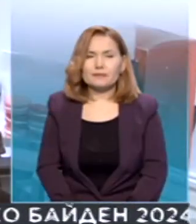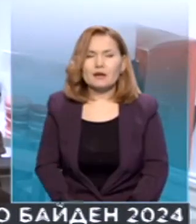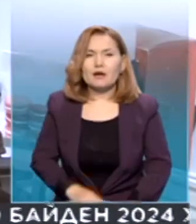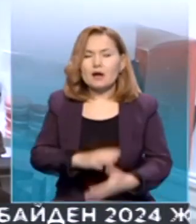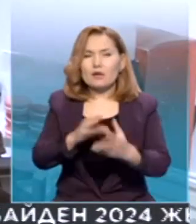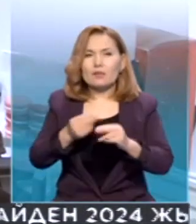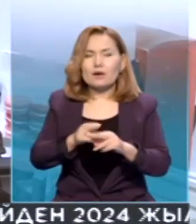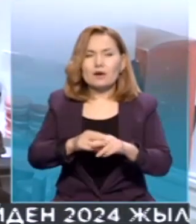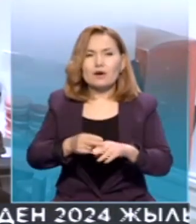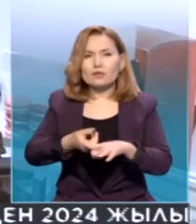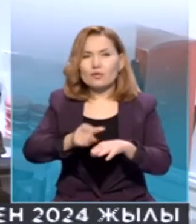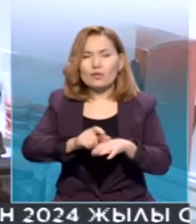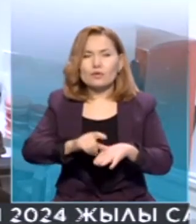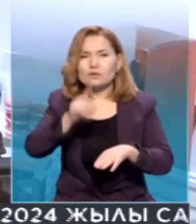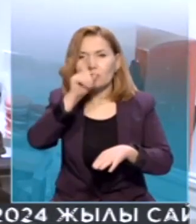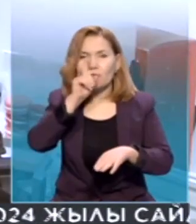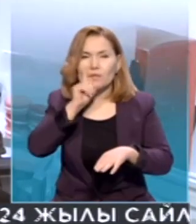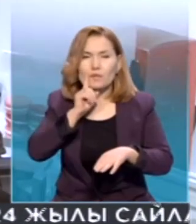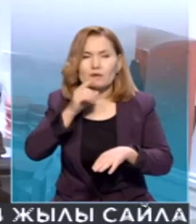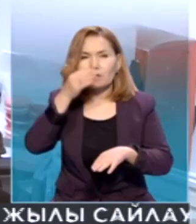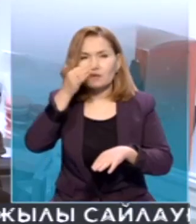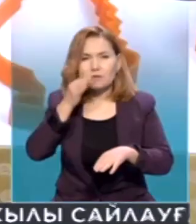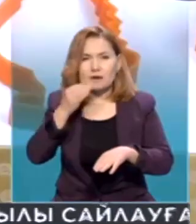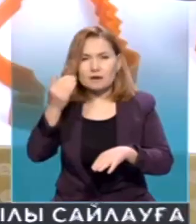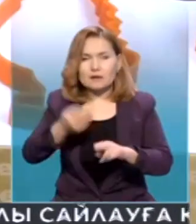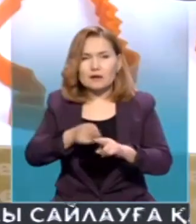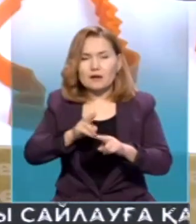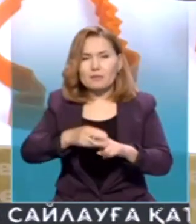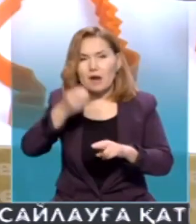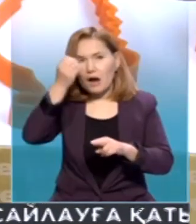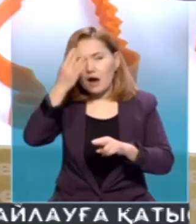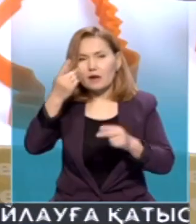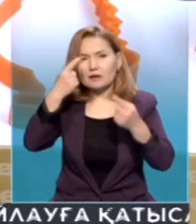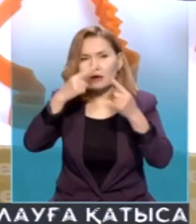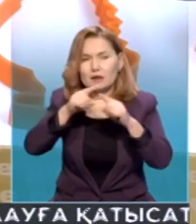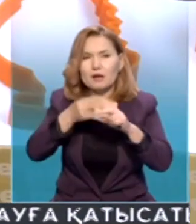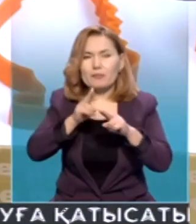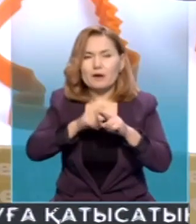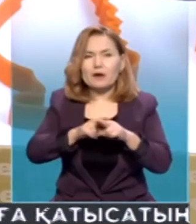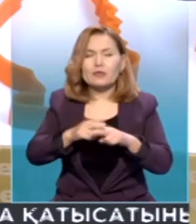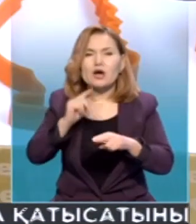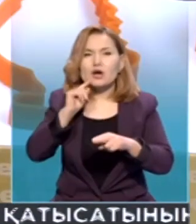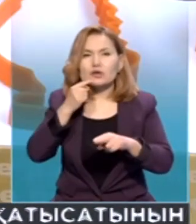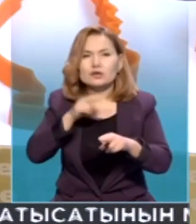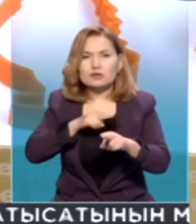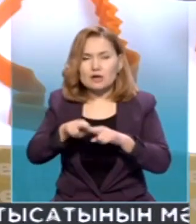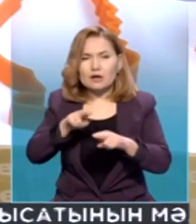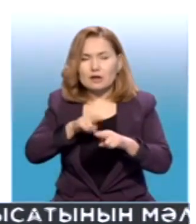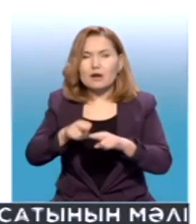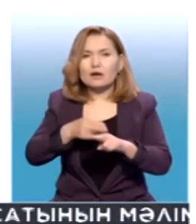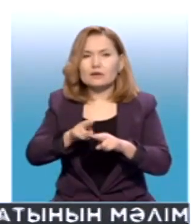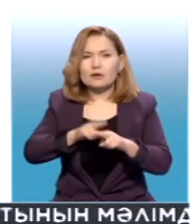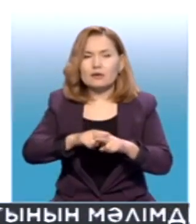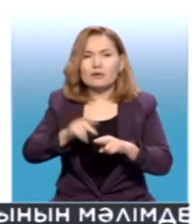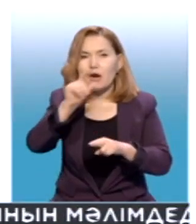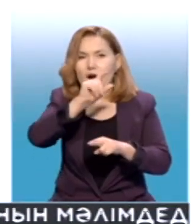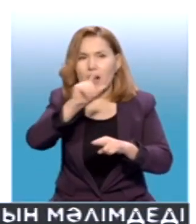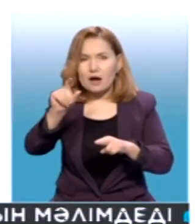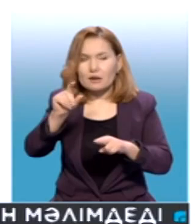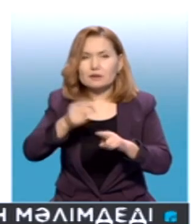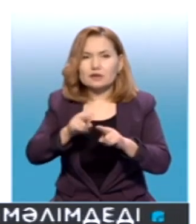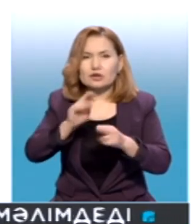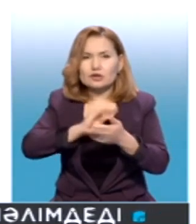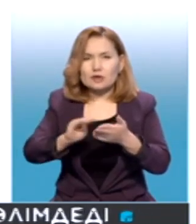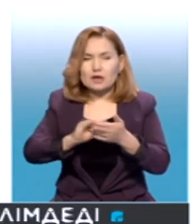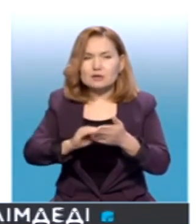Принтерден шыққан тәттінің дәмі классикалық кәмпиттен еш кем емес. Ақылды техника шоколадқа тапсырыс берушінің аты жөнін жазып, қажет болса суретінде салып